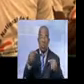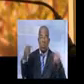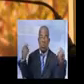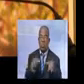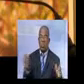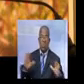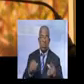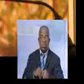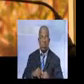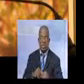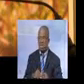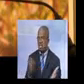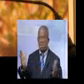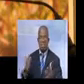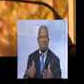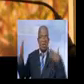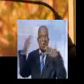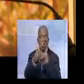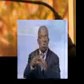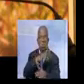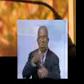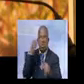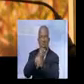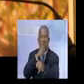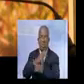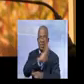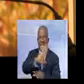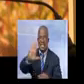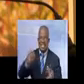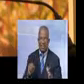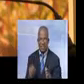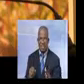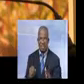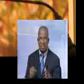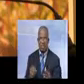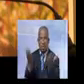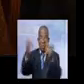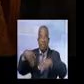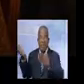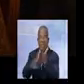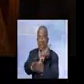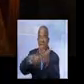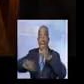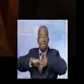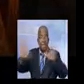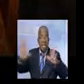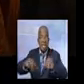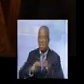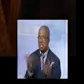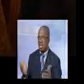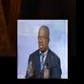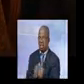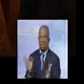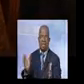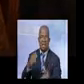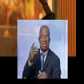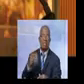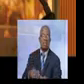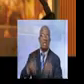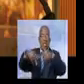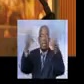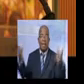enfants a présenté les conclusions de ses travaux. L'atelier a tout d'abord tenu à rendre hommage à la présidente du Comité national